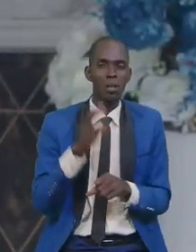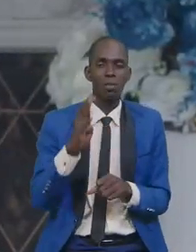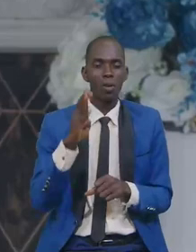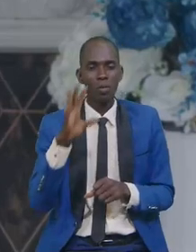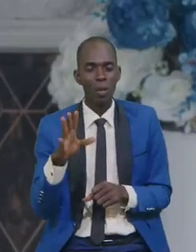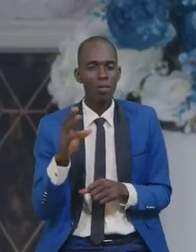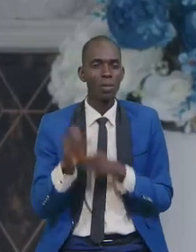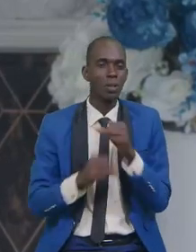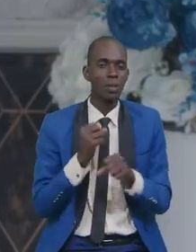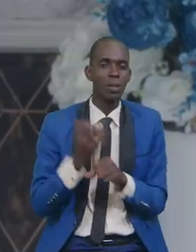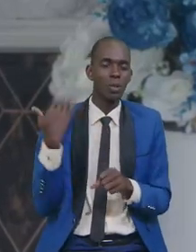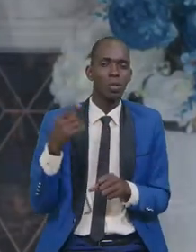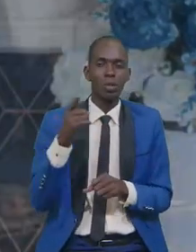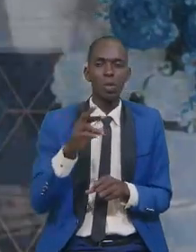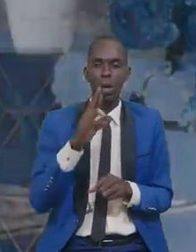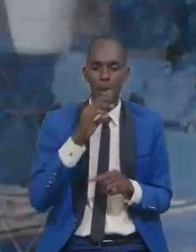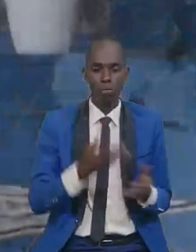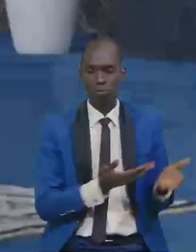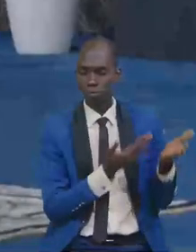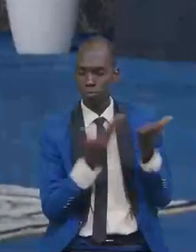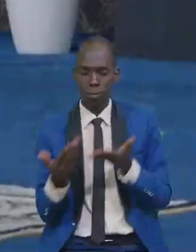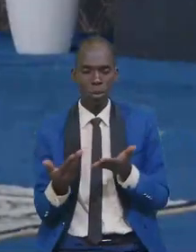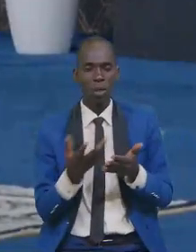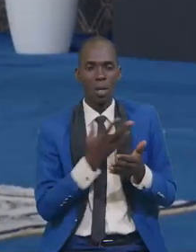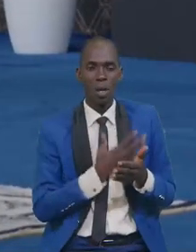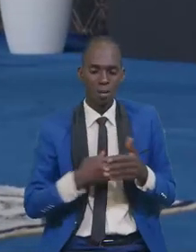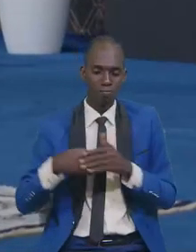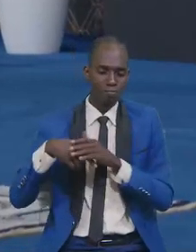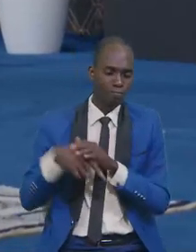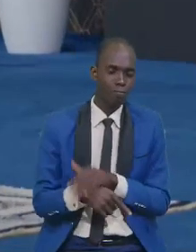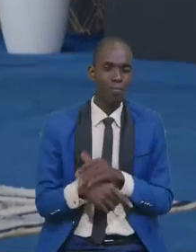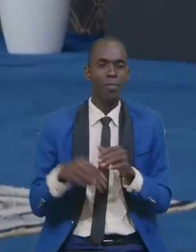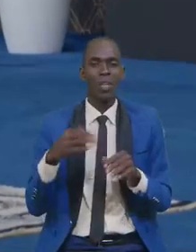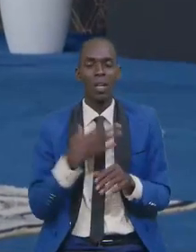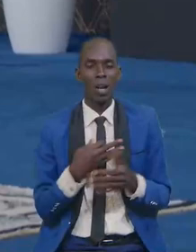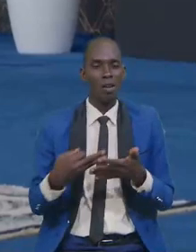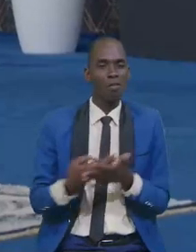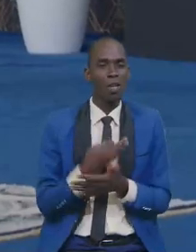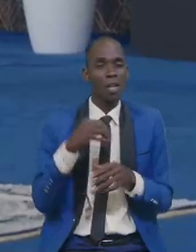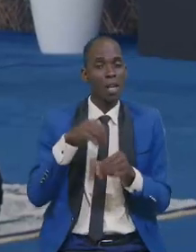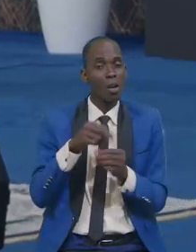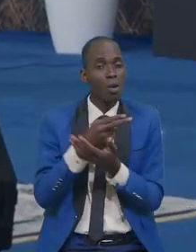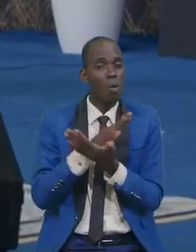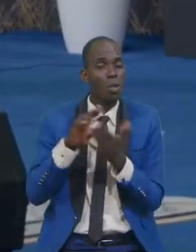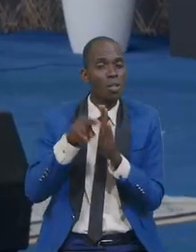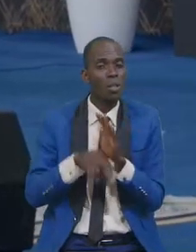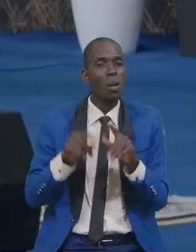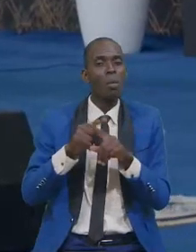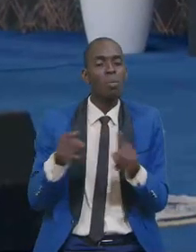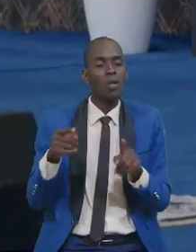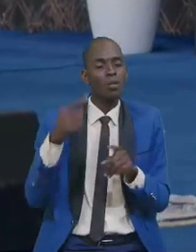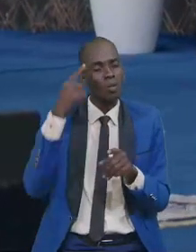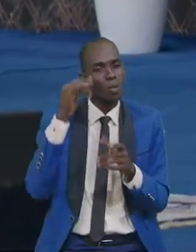étaient vraiment profonds, enracinés, rafraîchis. Et ils étaient renouvelés dans la sainteté. Mais